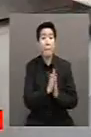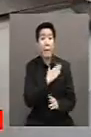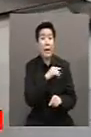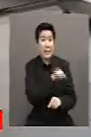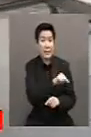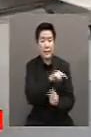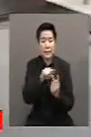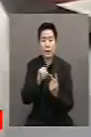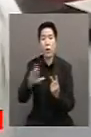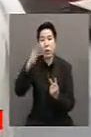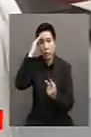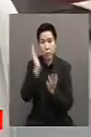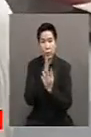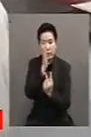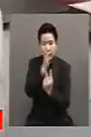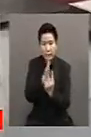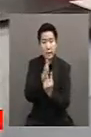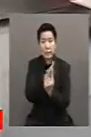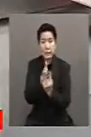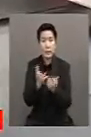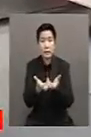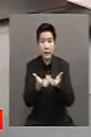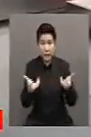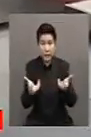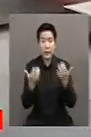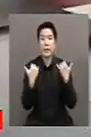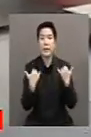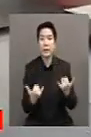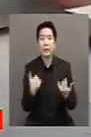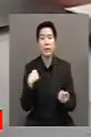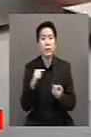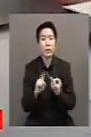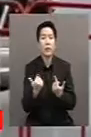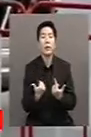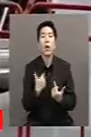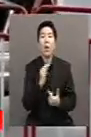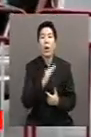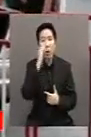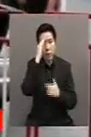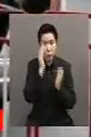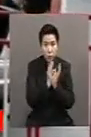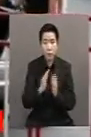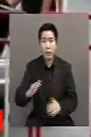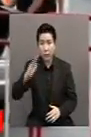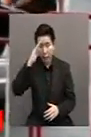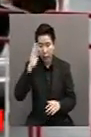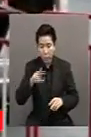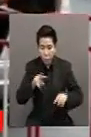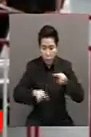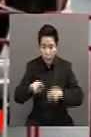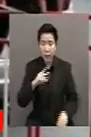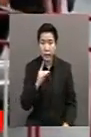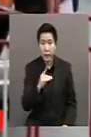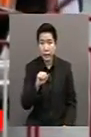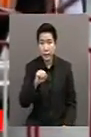ยวประเด็นนี้คงต้องตามกันต่อคุณผู้ชมและวันนี้นะคะก็มีรายงานเข้ามาด้วยนะคะระบุว่าฝั่งของตำรวจทหารฝ่ายปกครองและ DSI